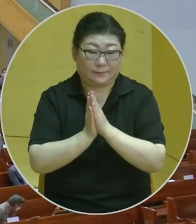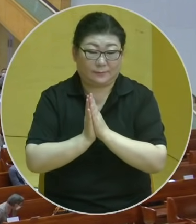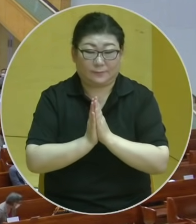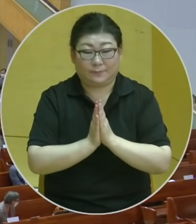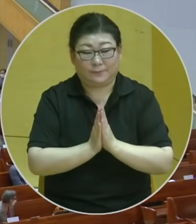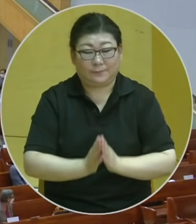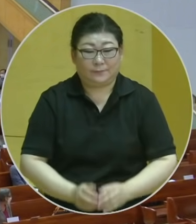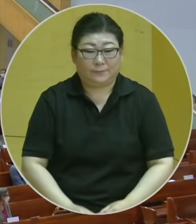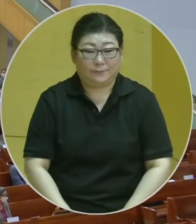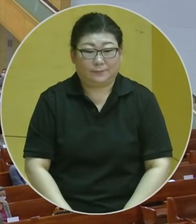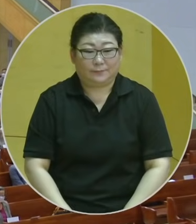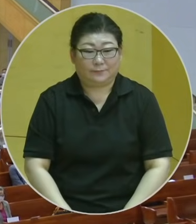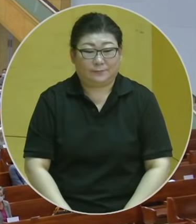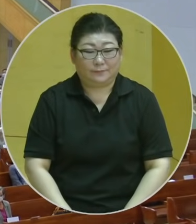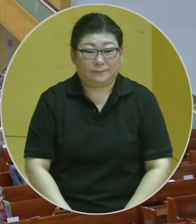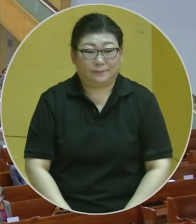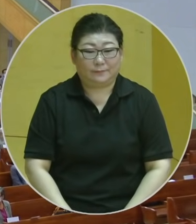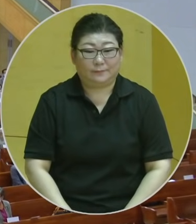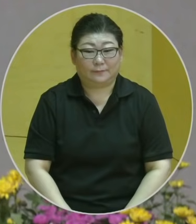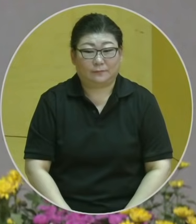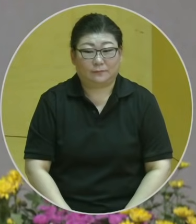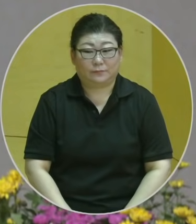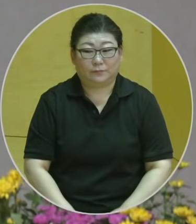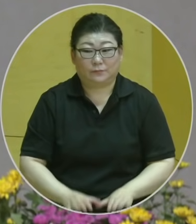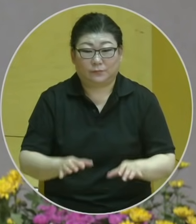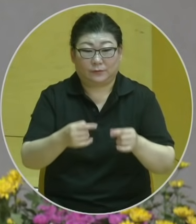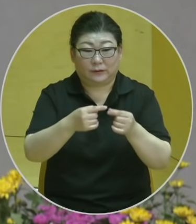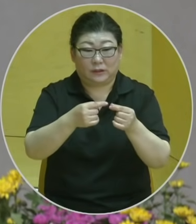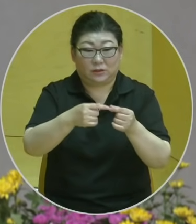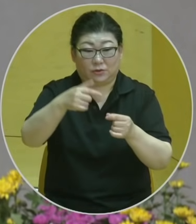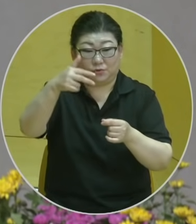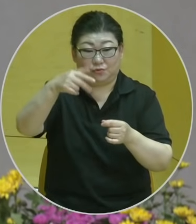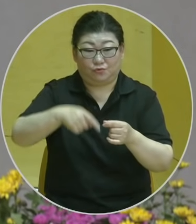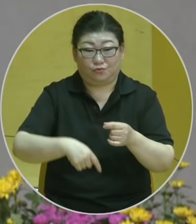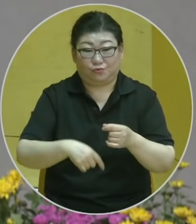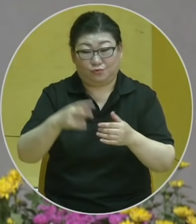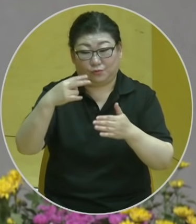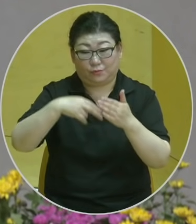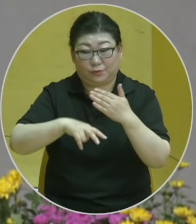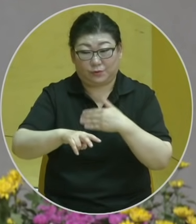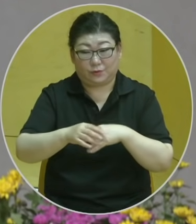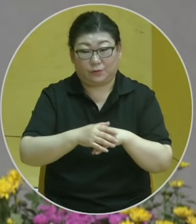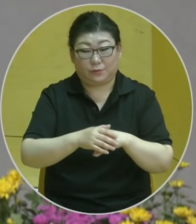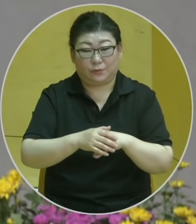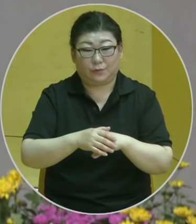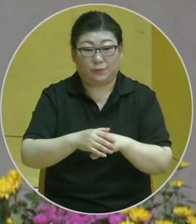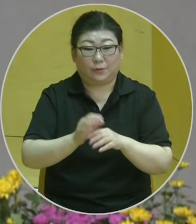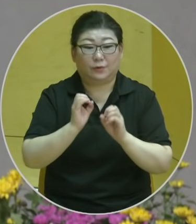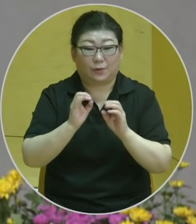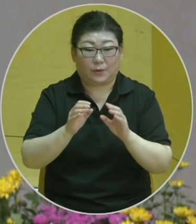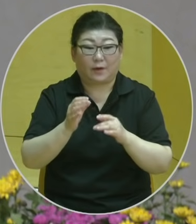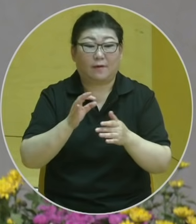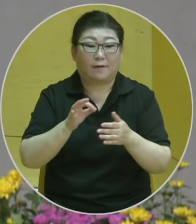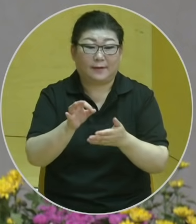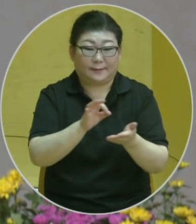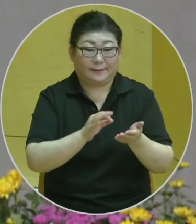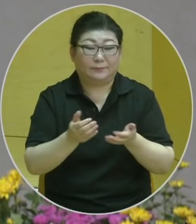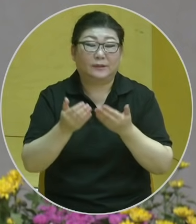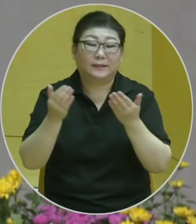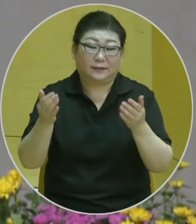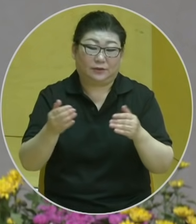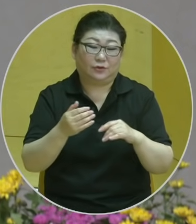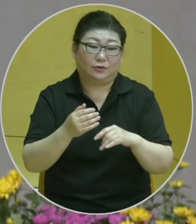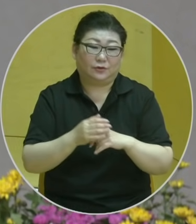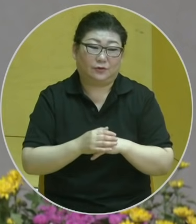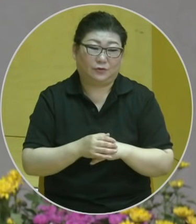기원합니다. 고맙습니다. 오늘은 첫째 주일로 비전헌금과 선교헌금을 드리는 날이기도 합니다. 준비하지 못하신